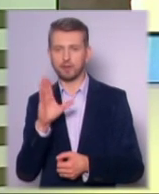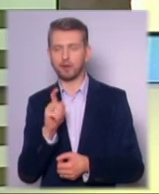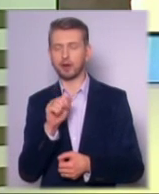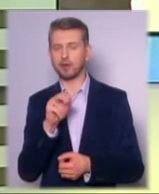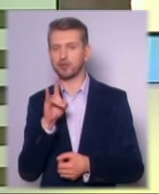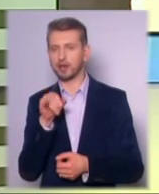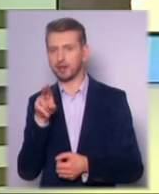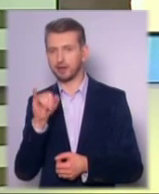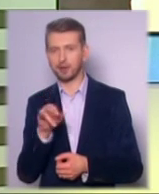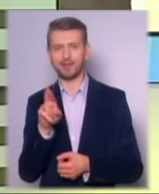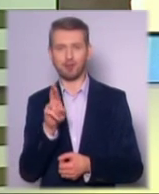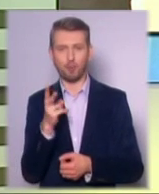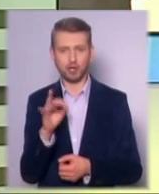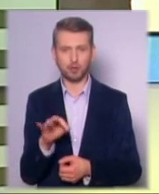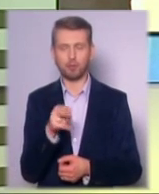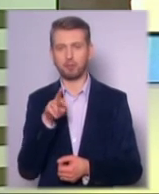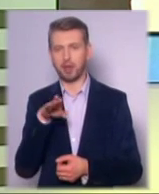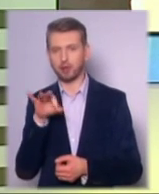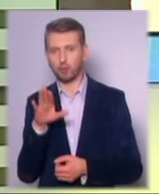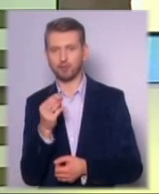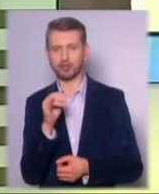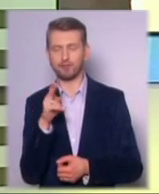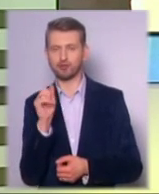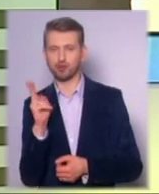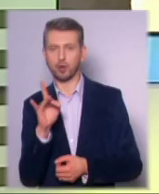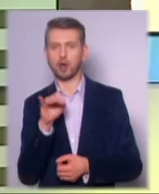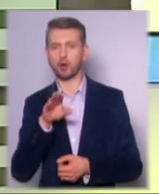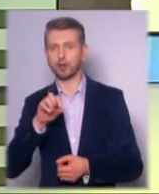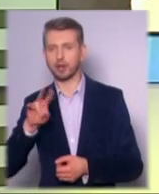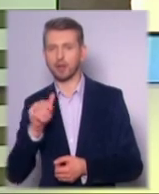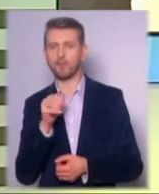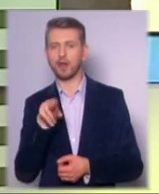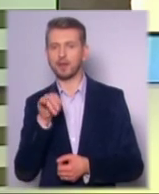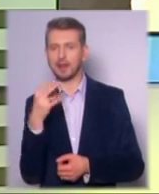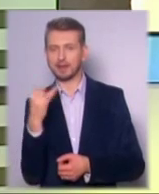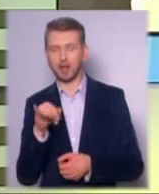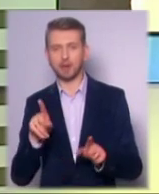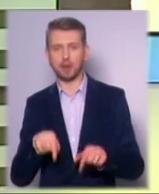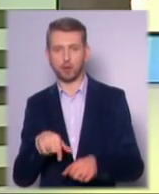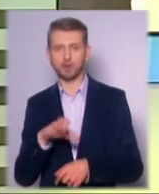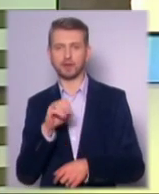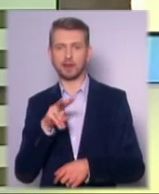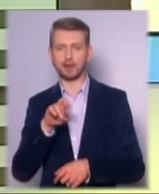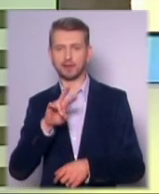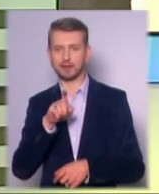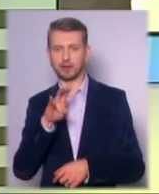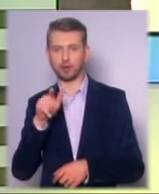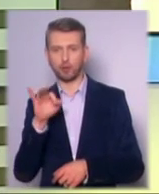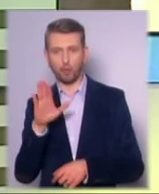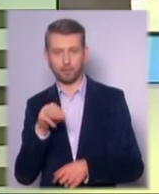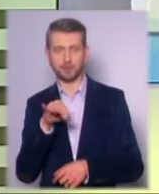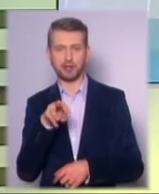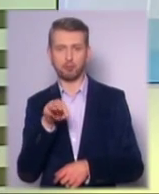Хачіріді, Андрій Ярмоленко, Андрій П'ятов, В'ячеслав Шевчук, Руслан Роттань, Артем Федецький, а також Євген Селезньов і Анатолій